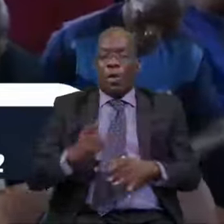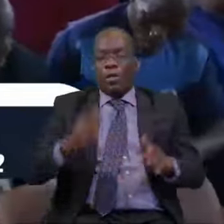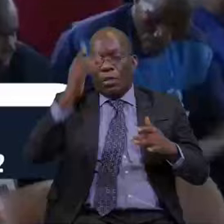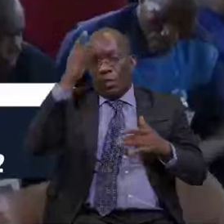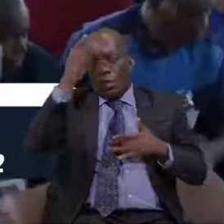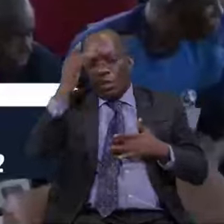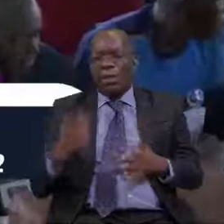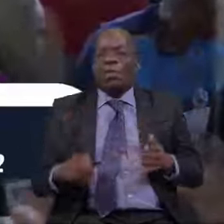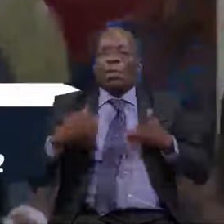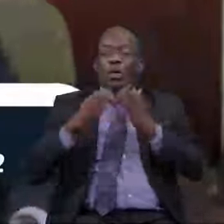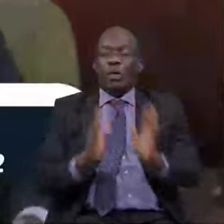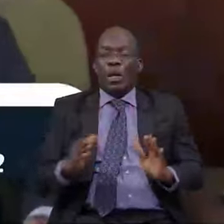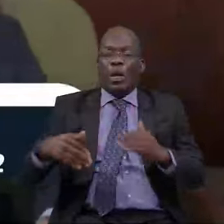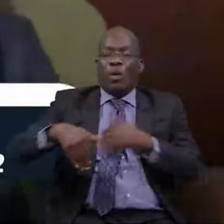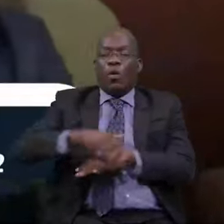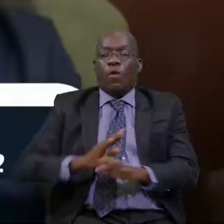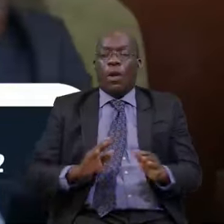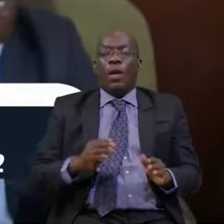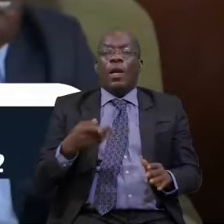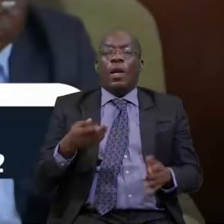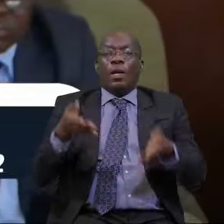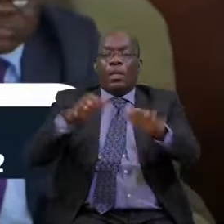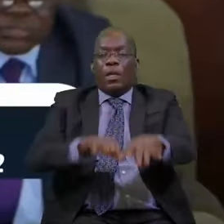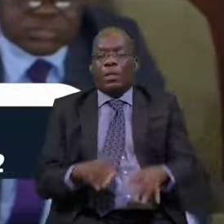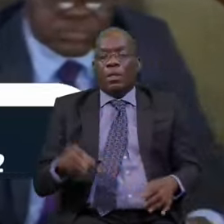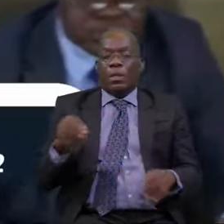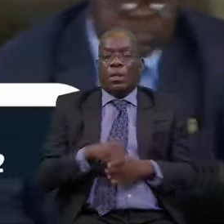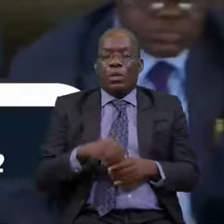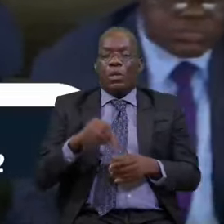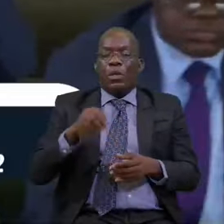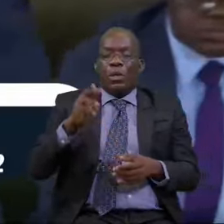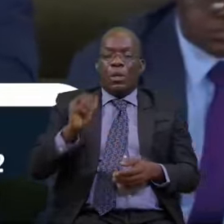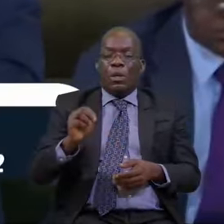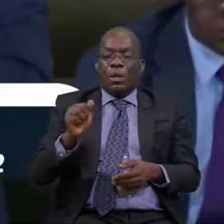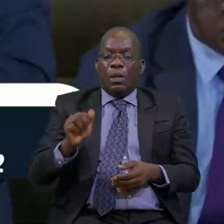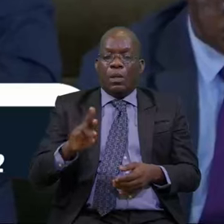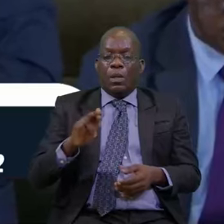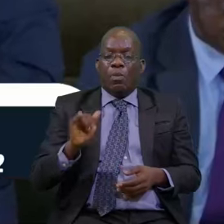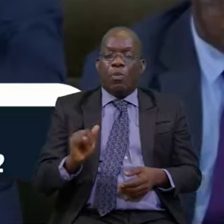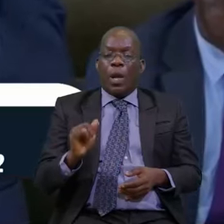domaine des maladies, le dirigeant sur le domaine de la mort. En Marc 5,